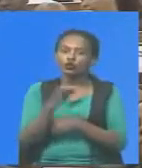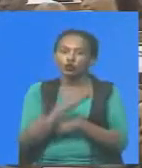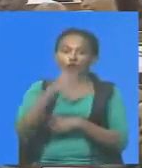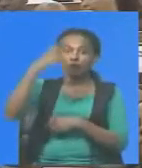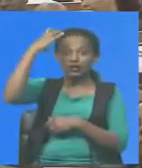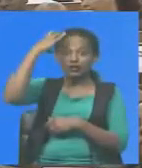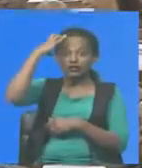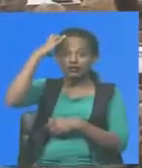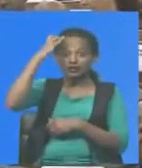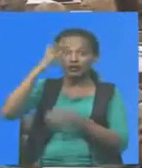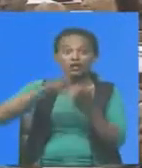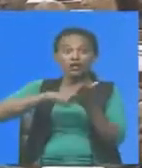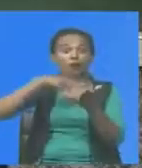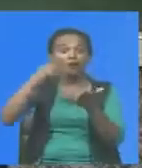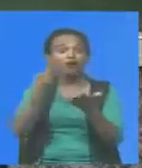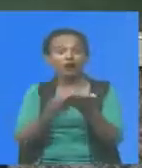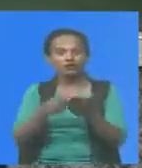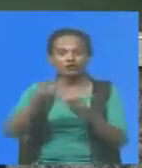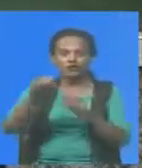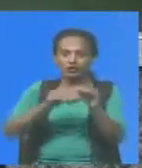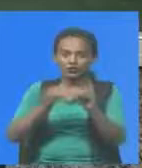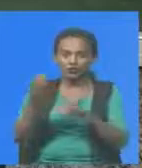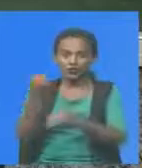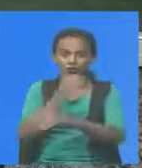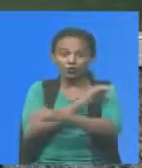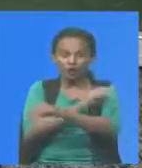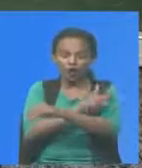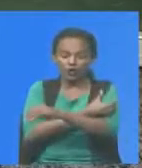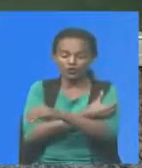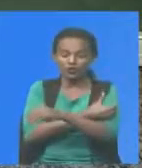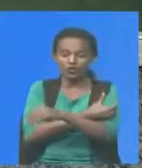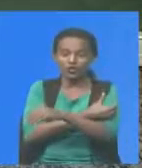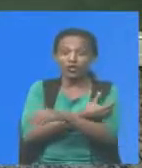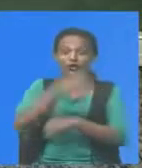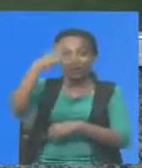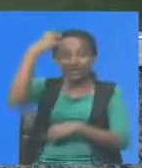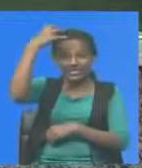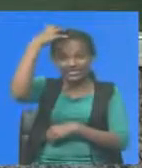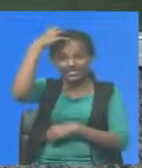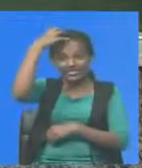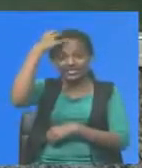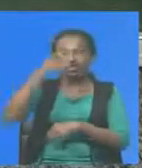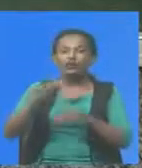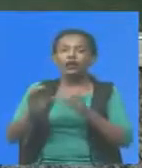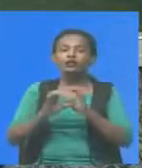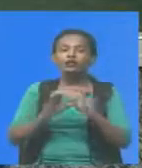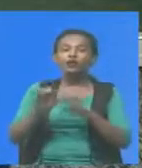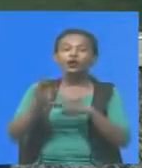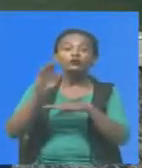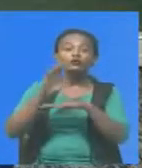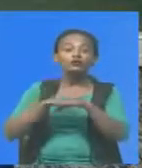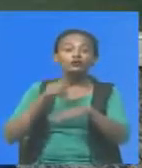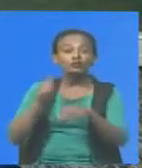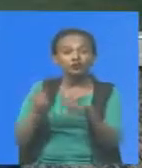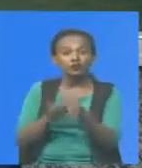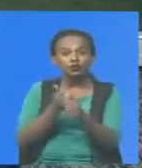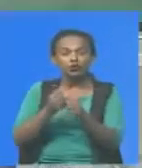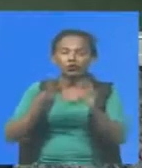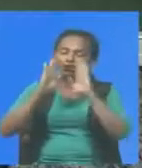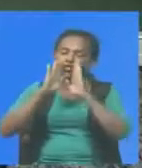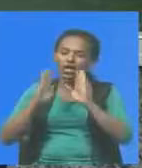መንግስትን ለመጣል ሲንቀሳቀሱ ከነበሩ ኃይሎች መንግስት ያደረገውን ጥሪ ተከትሎ